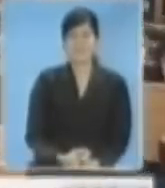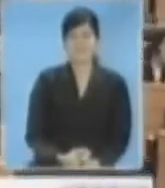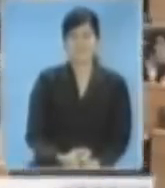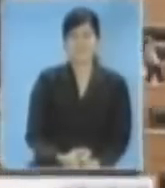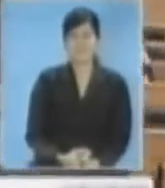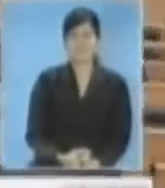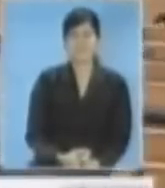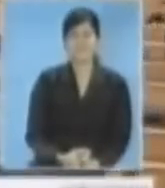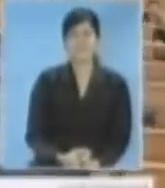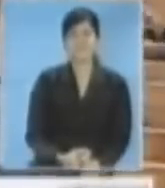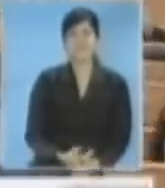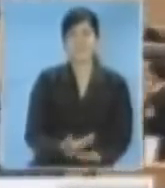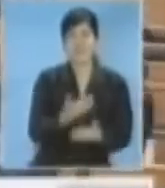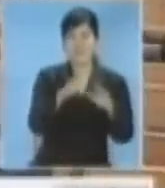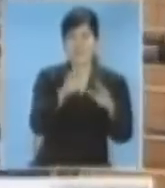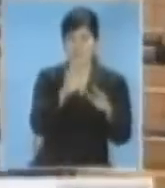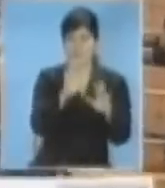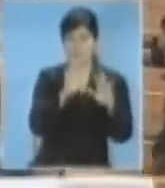ทุกท่านอยู่ในความสงบด้วยครับ